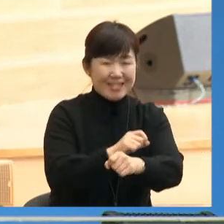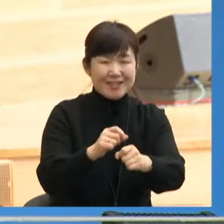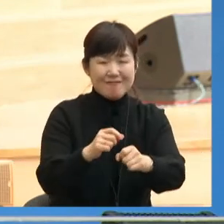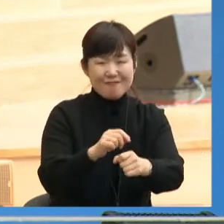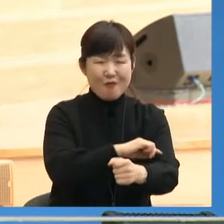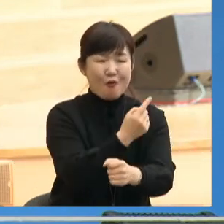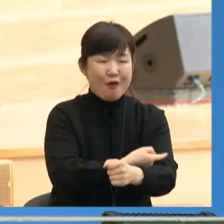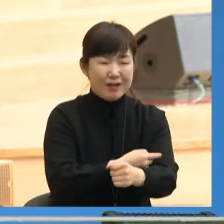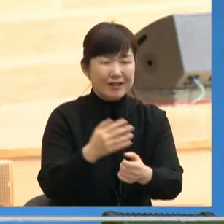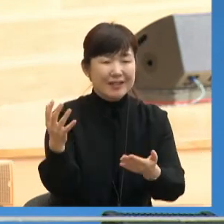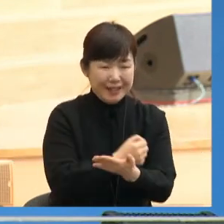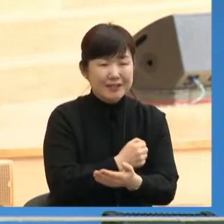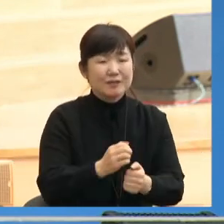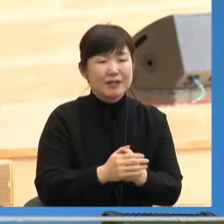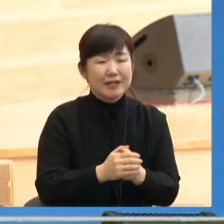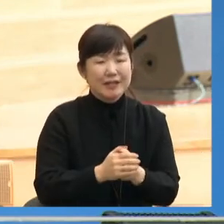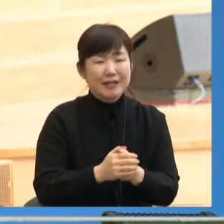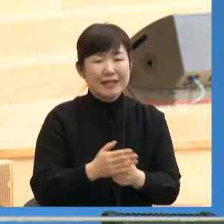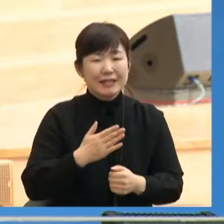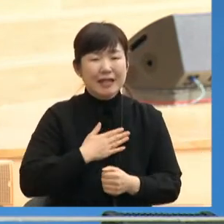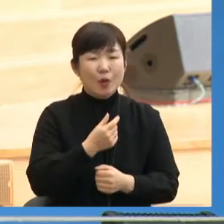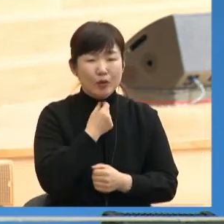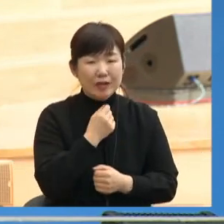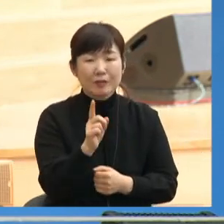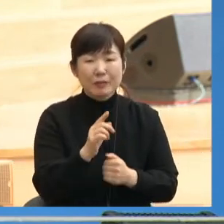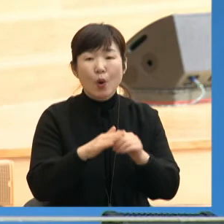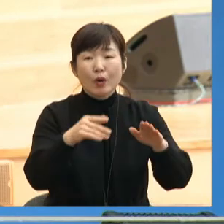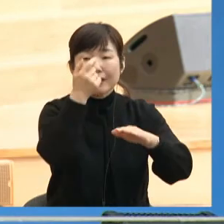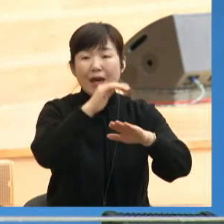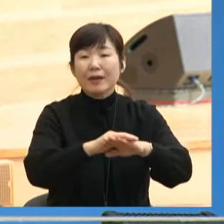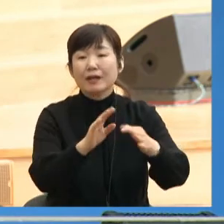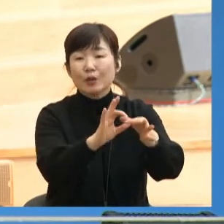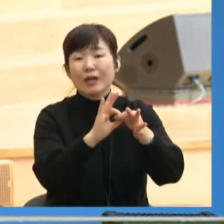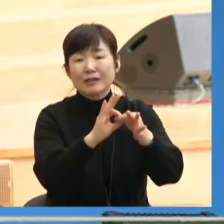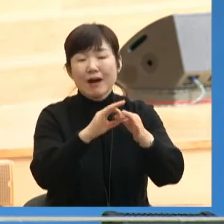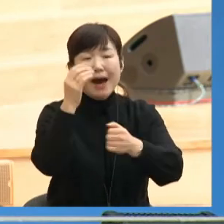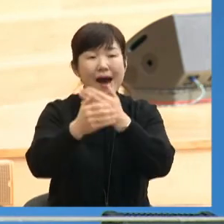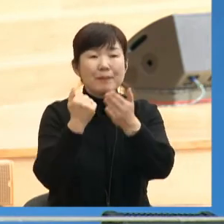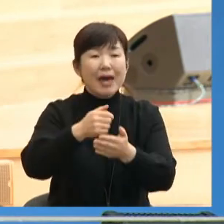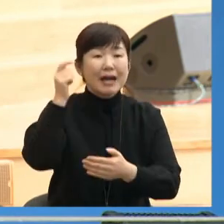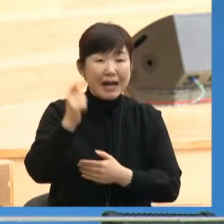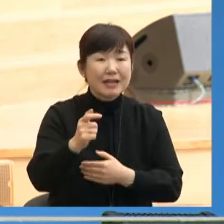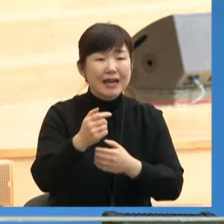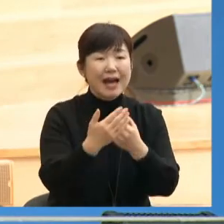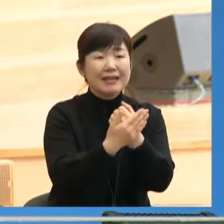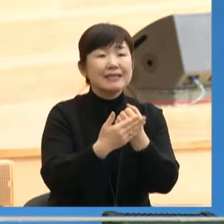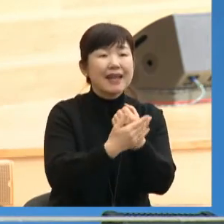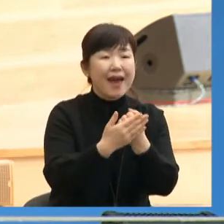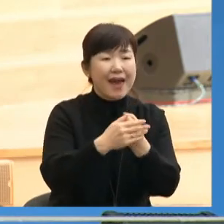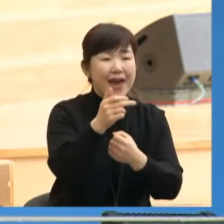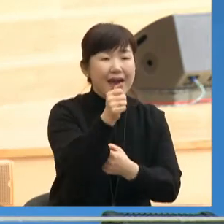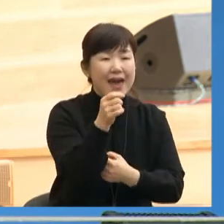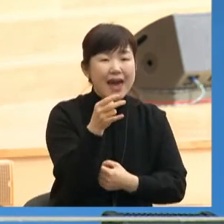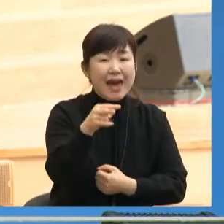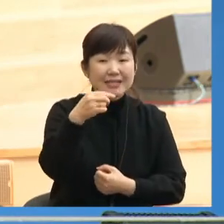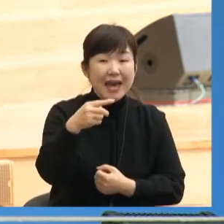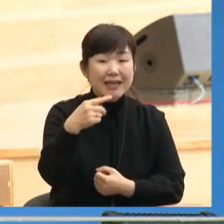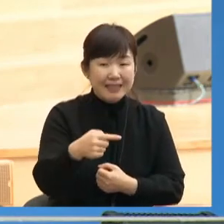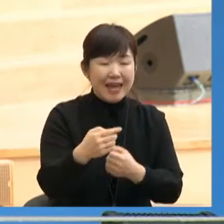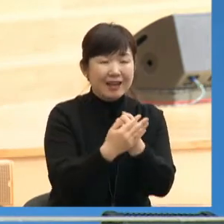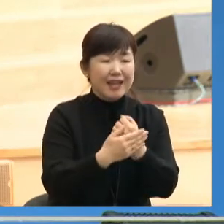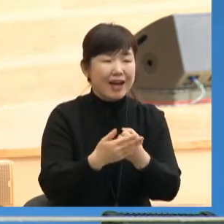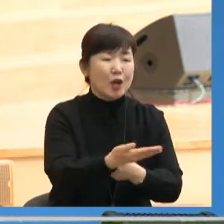얻었습니다. 저는 바라기는 오늘 이 예배를 통해 하나님의 강력한 헤세드의 은혜가 여러분 가정 가운데 임하시기를